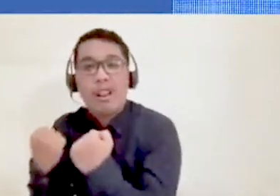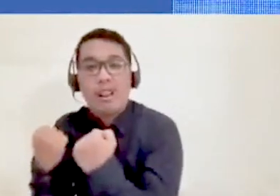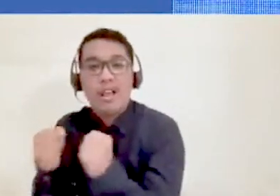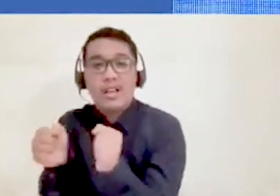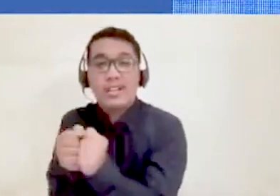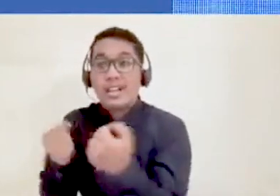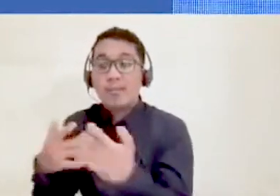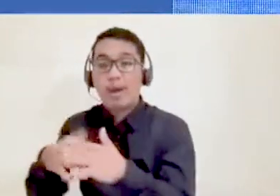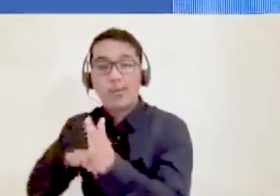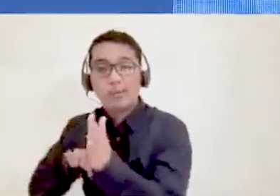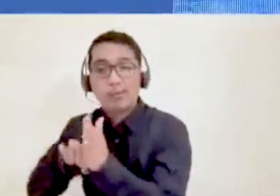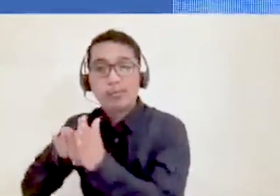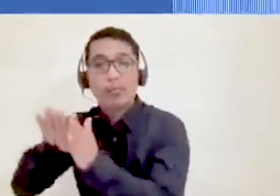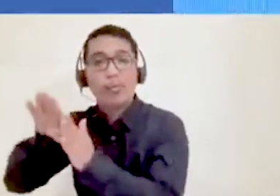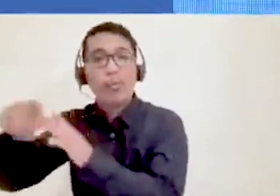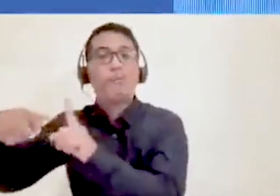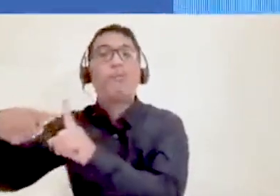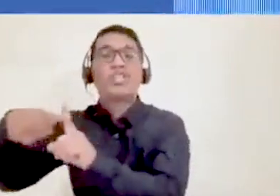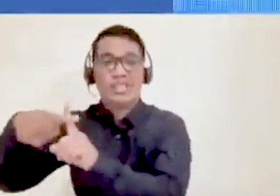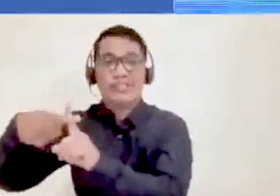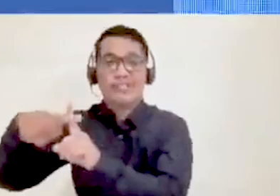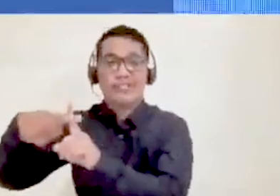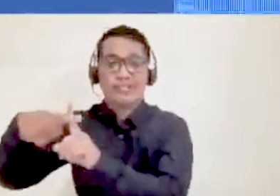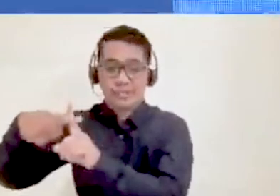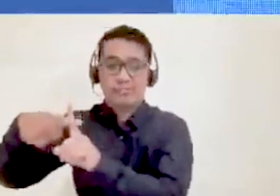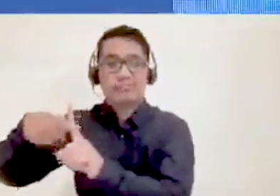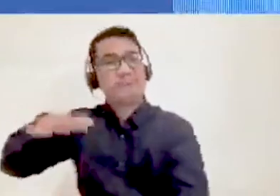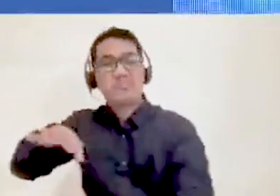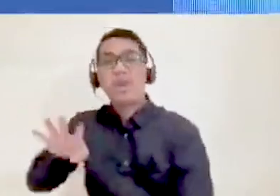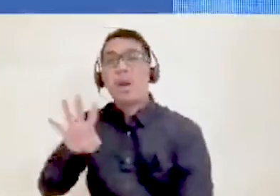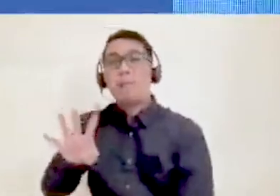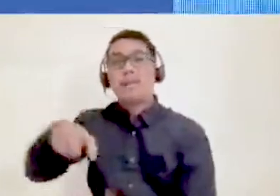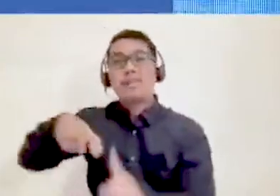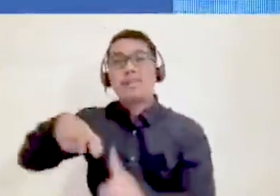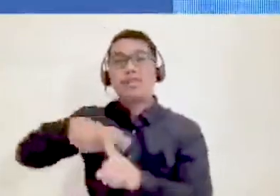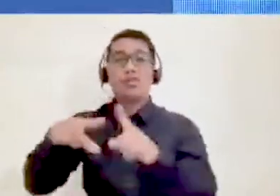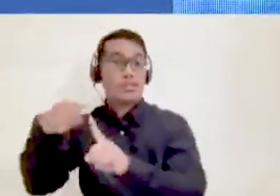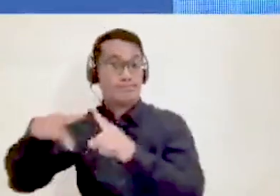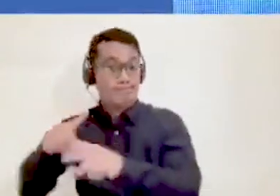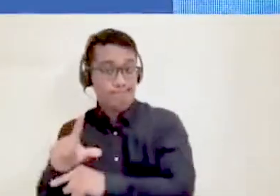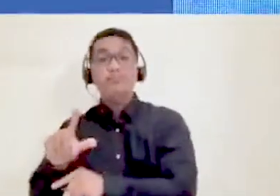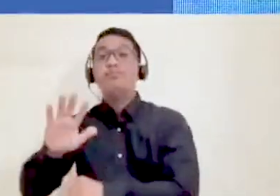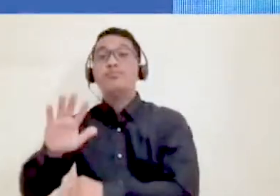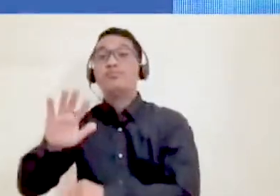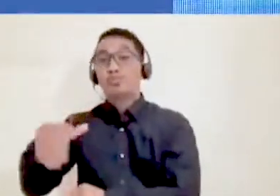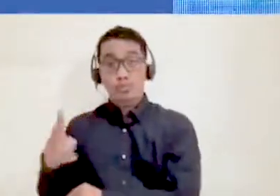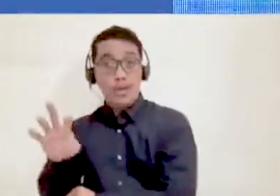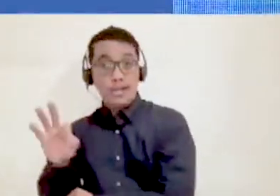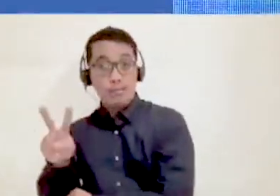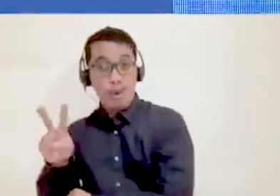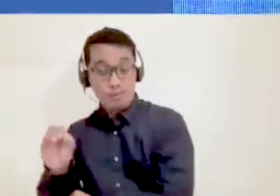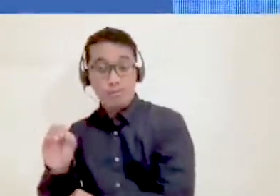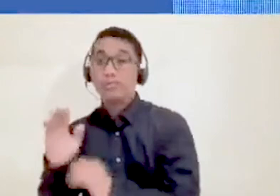pertumbuhan positif sepanjang empat Kuartal di 2020 dan